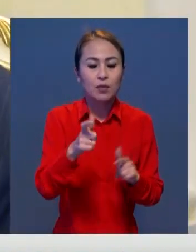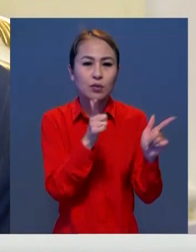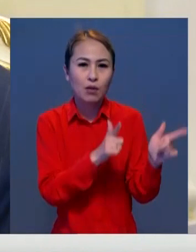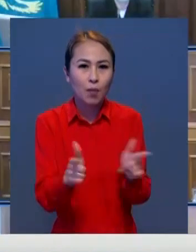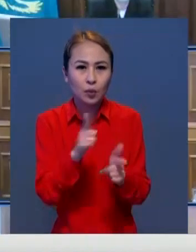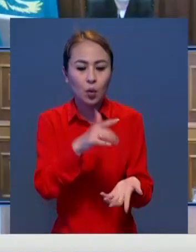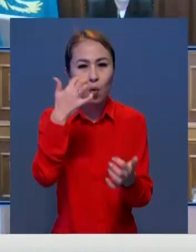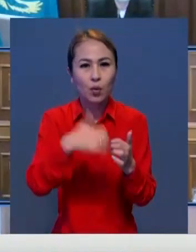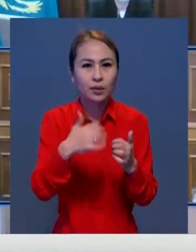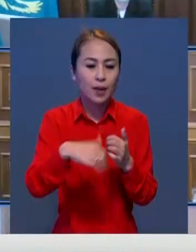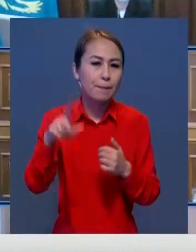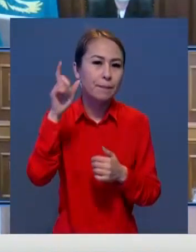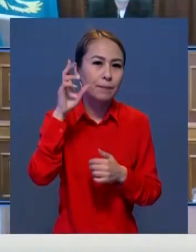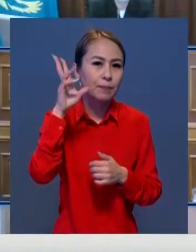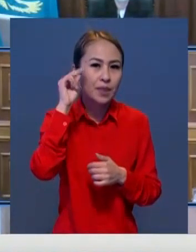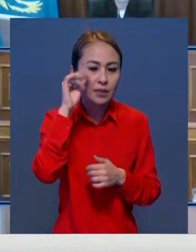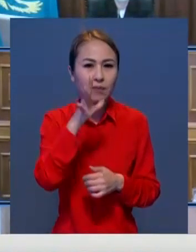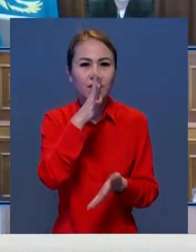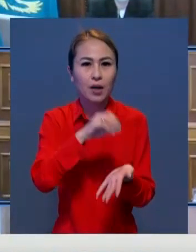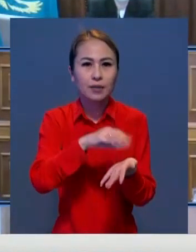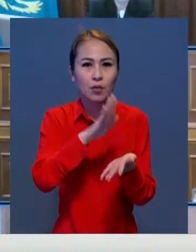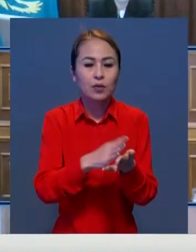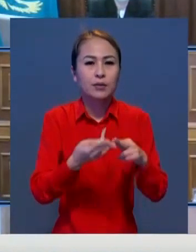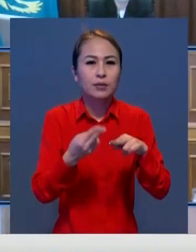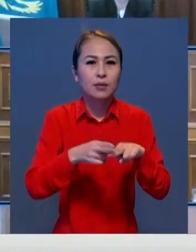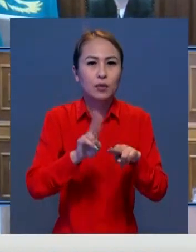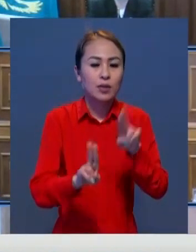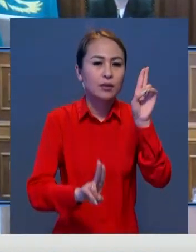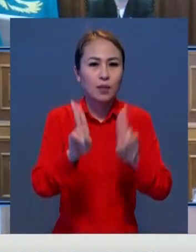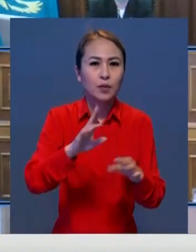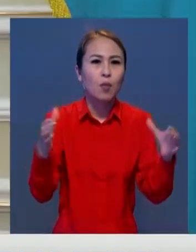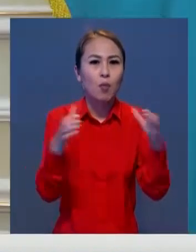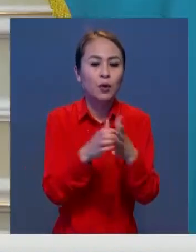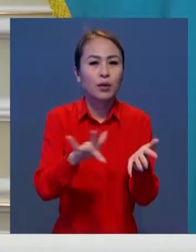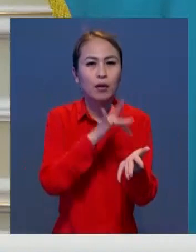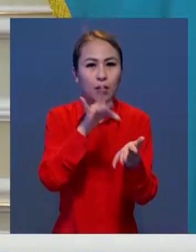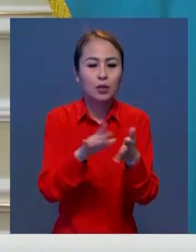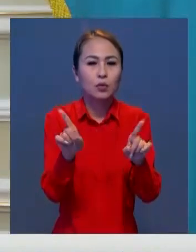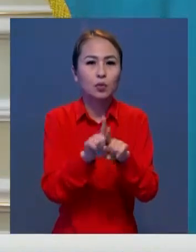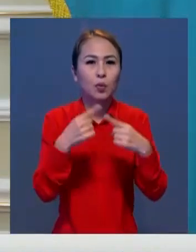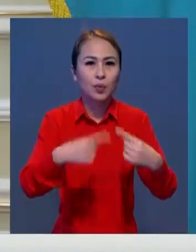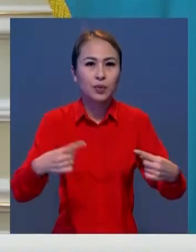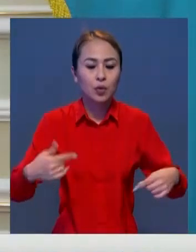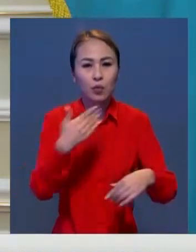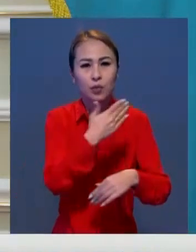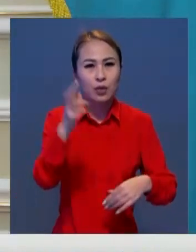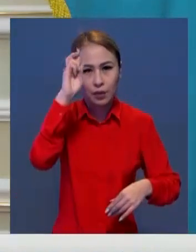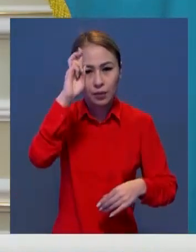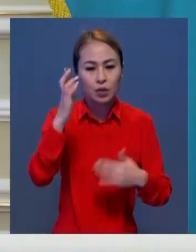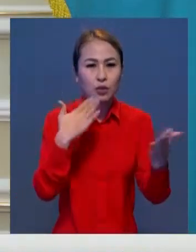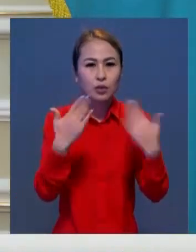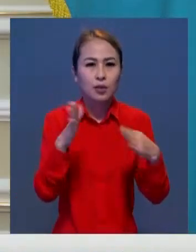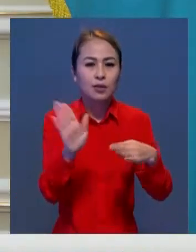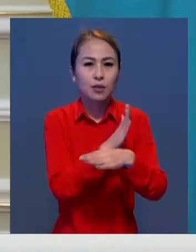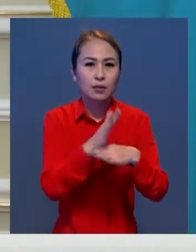дамытудың орта мерзімді стратегиясы керек. Осындай талаптар өзге де моноқалалар үшін өзекті. Үкімет бұл мәселені жекелей